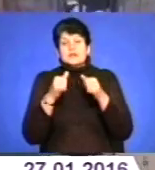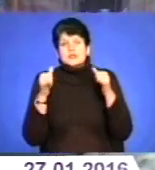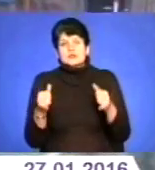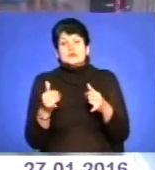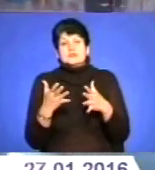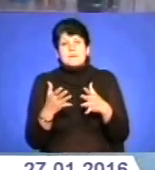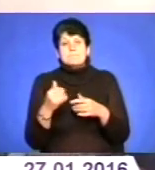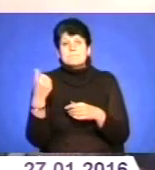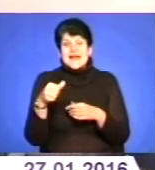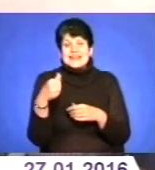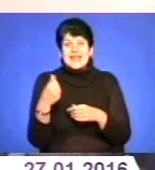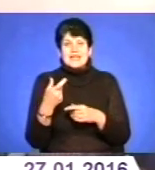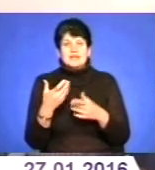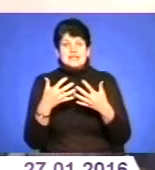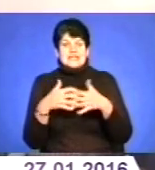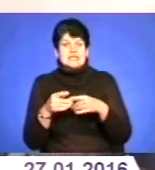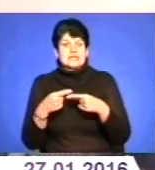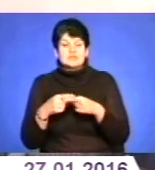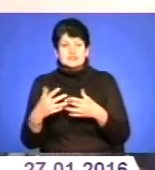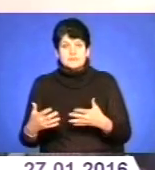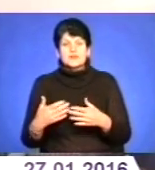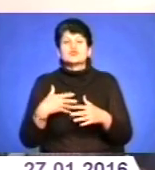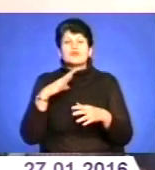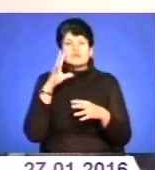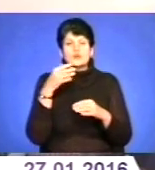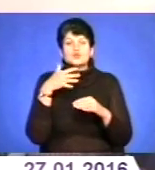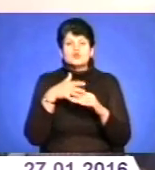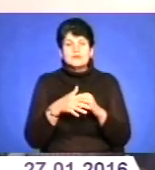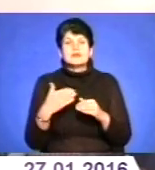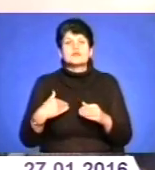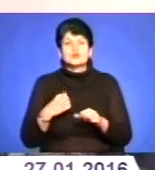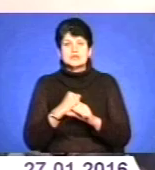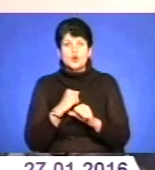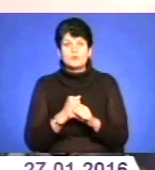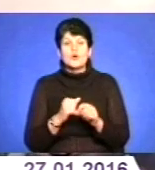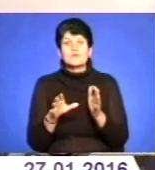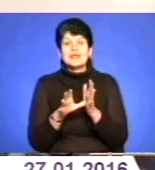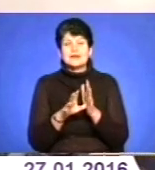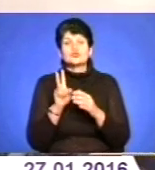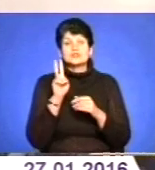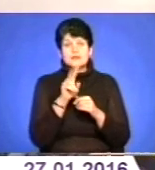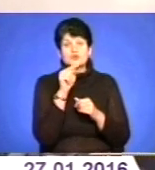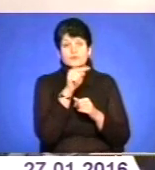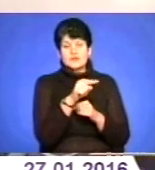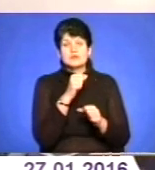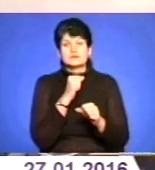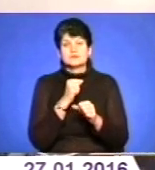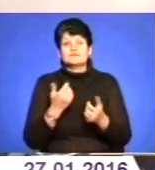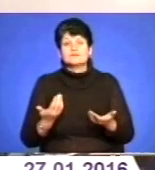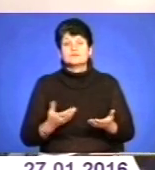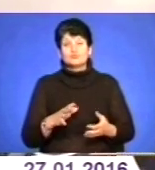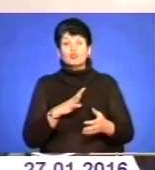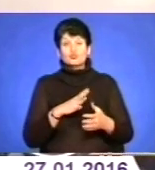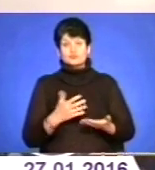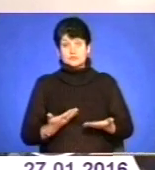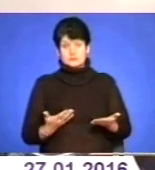запчастини. Якщо пасажир розуміє, для чого це все робиться, якщо по електротранспорту, то для того, щоб він вижив,